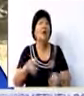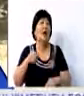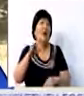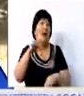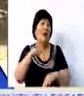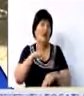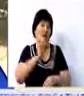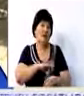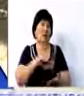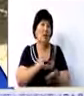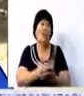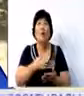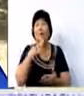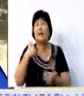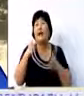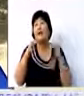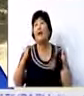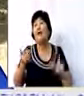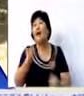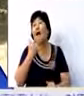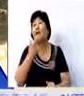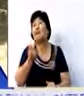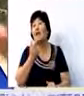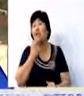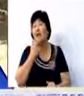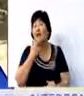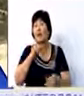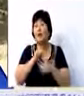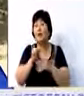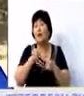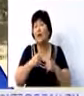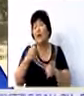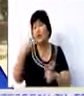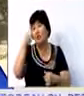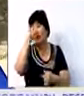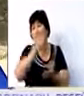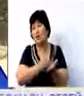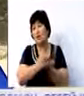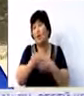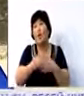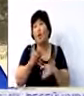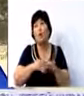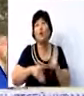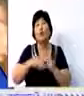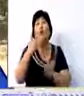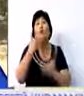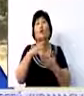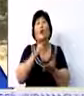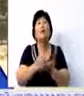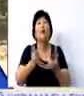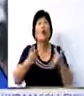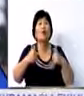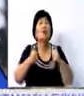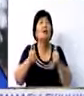мол. Сондай-ақ, біздің лагерде ағылшын тілі үйірмесі жүргізіліп келе жатқанына 20 жылға жуықтады. Бұл жоғары сұранысқа ие